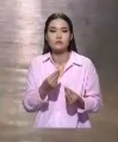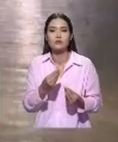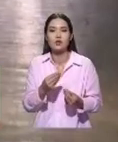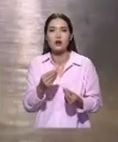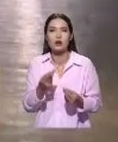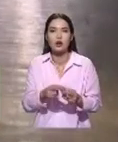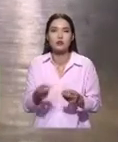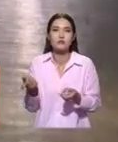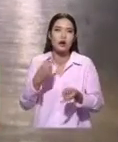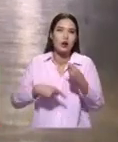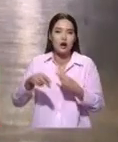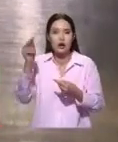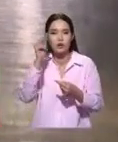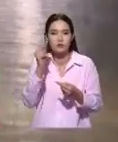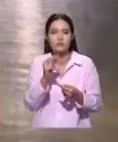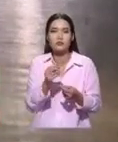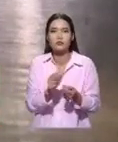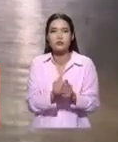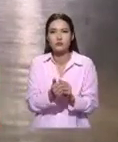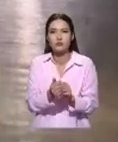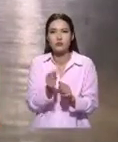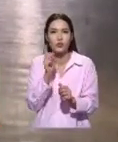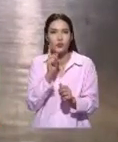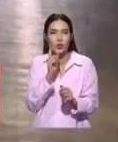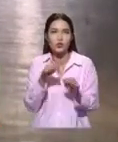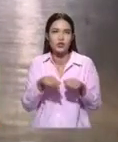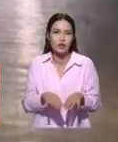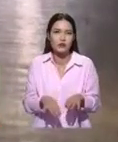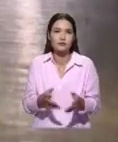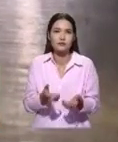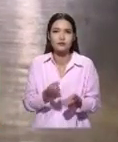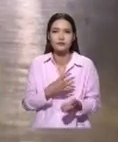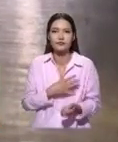кейінгі оқитын балалардың барлығын дәстүрлі форматқа ауыстыру туралы шешім қабылданды.